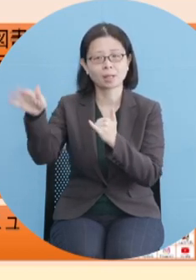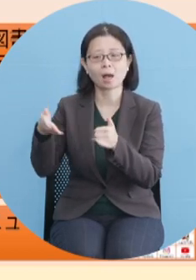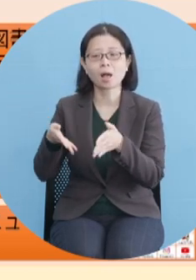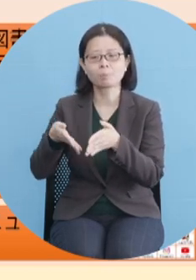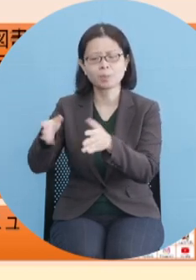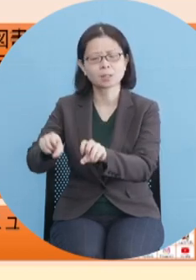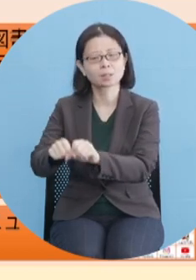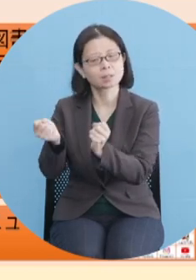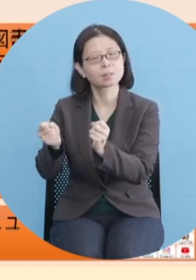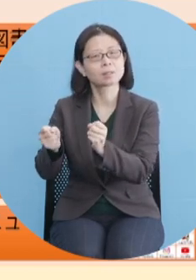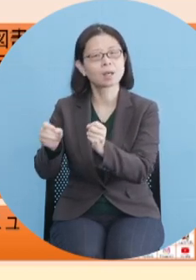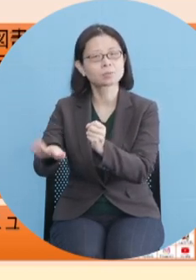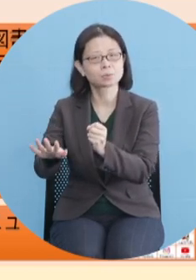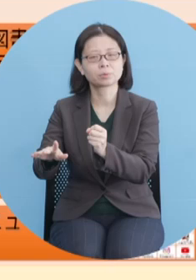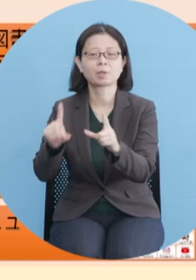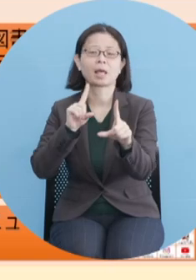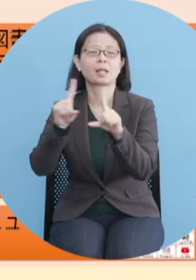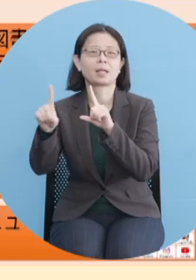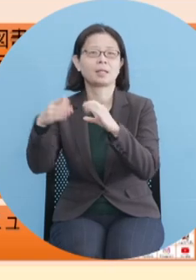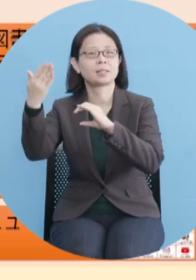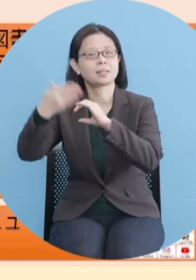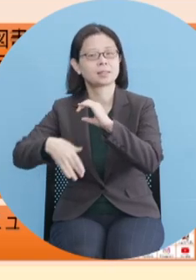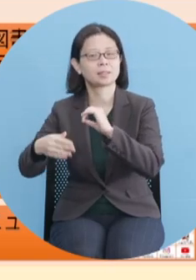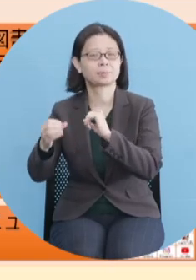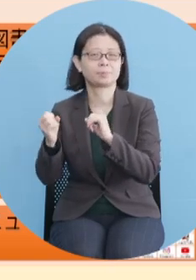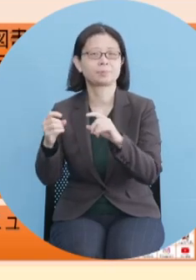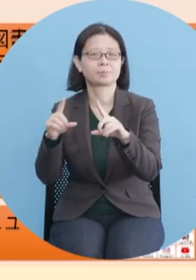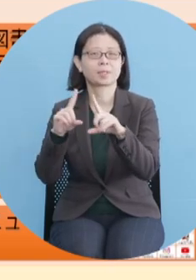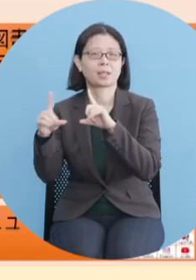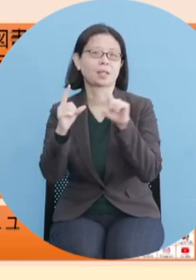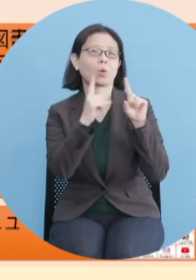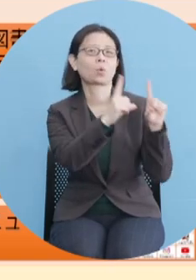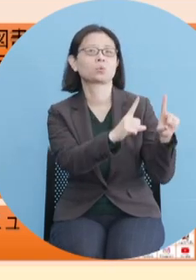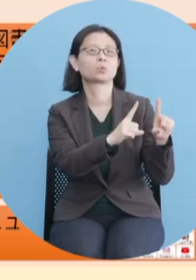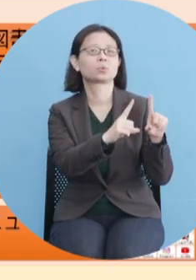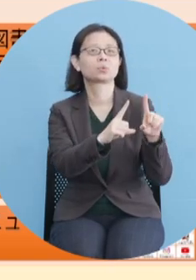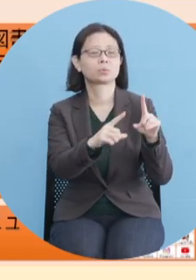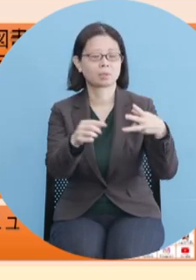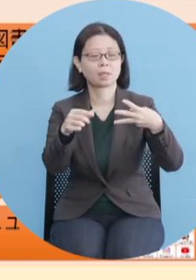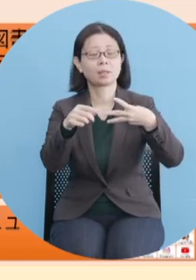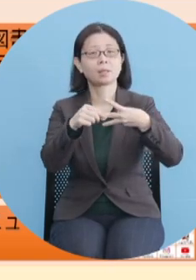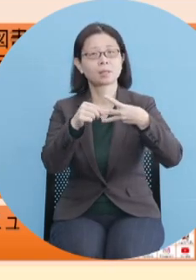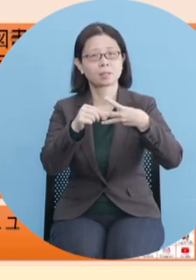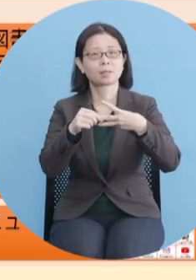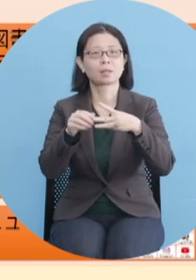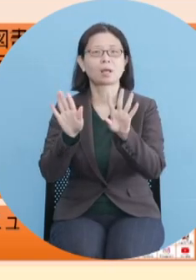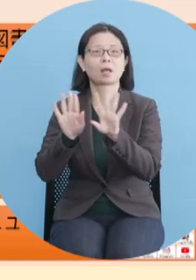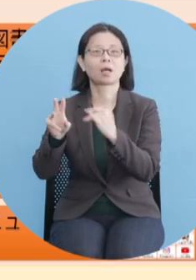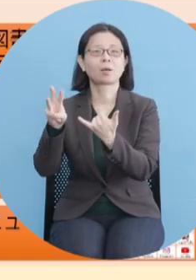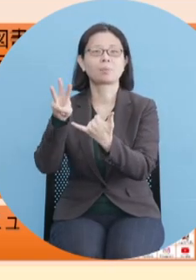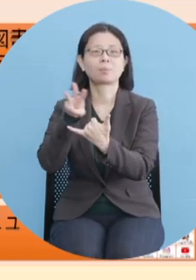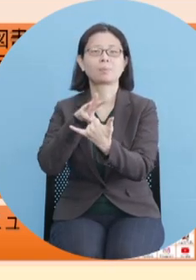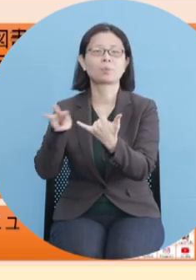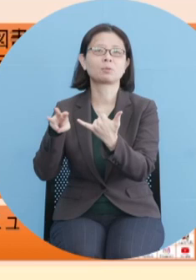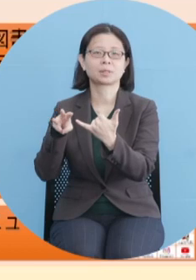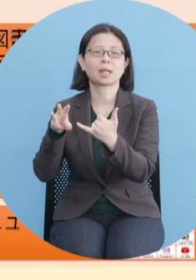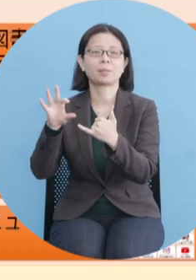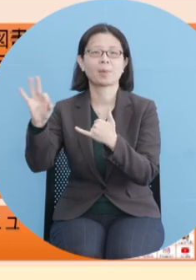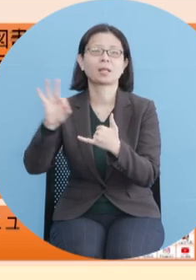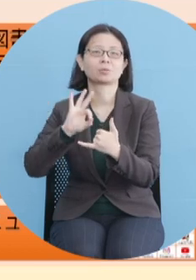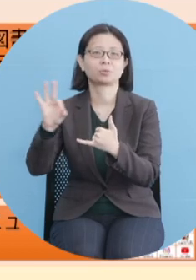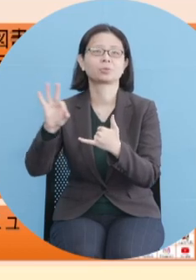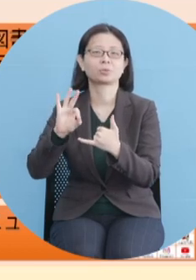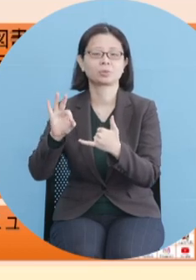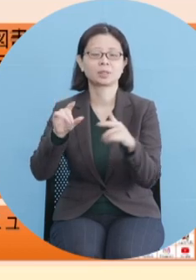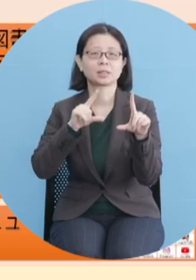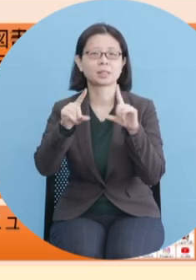という風な機能の追加えそれから防災メールの連携機能の構築ということでえ